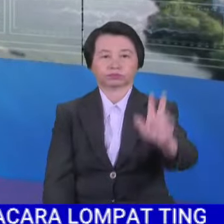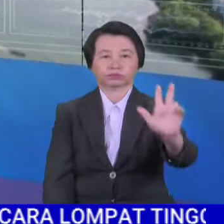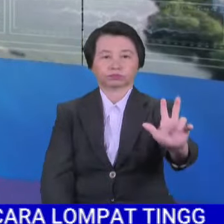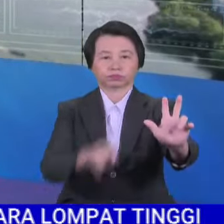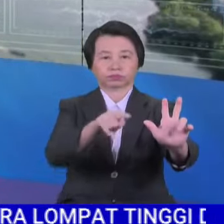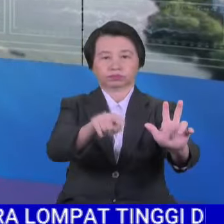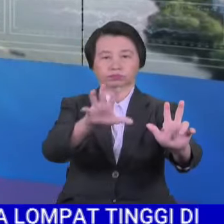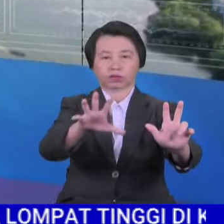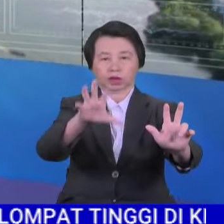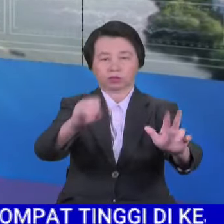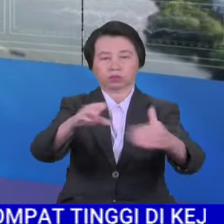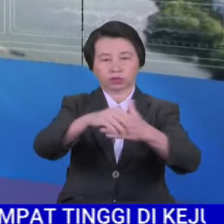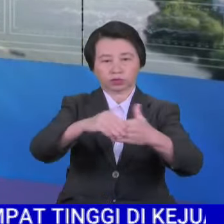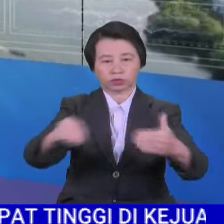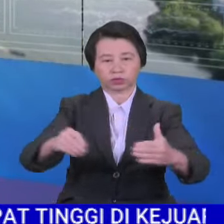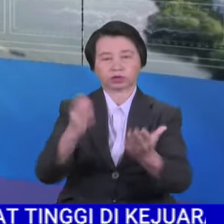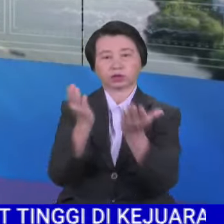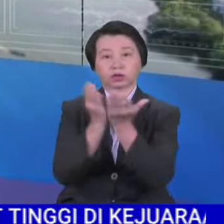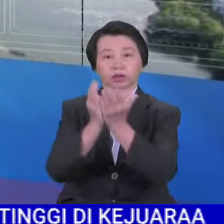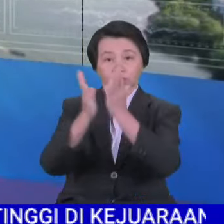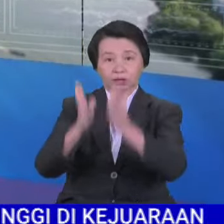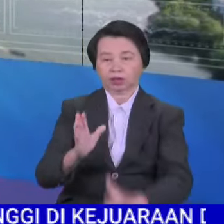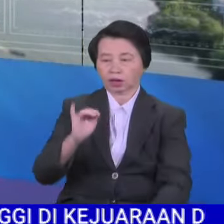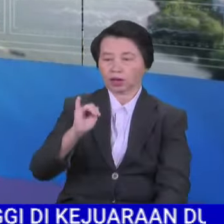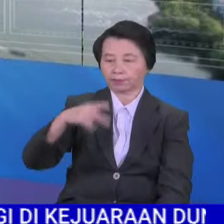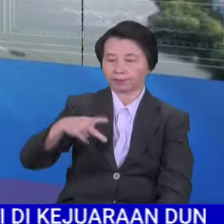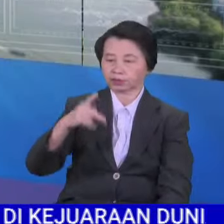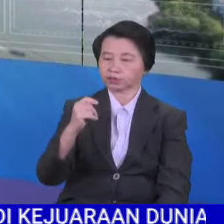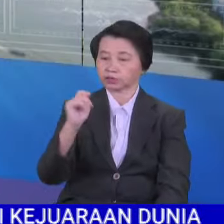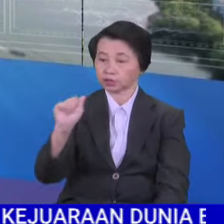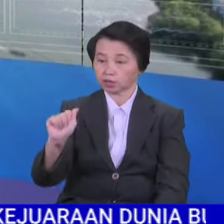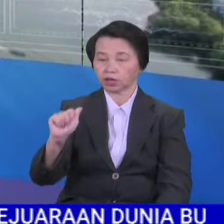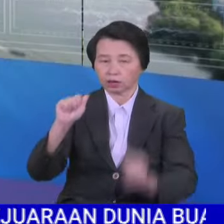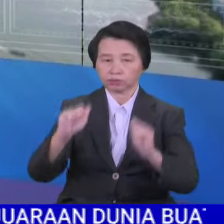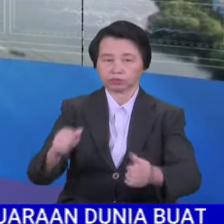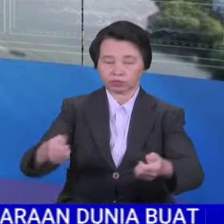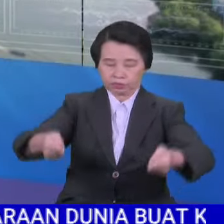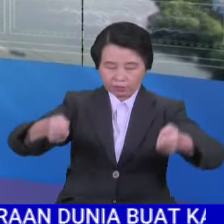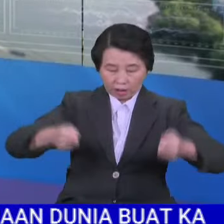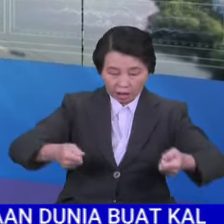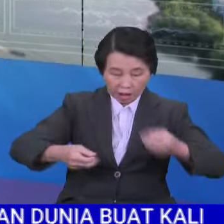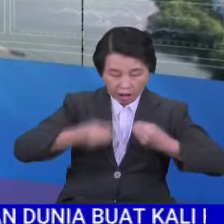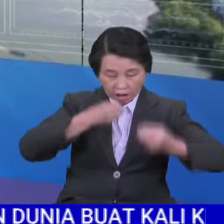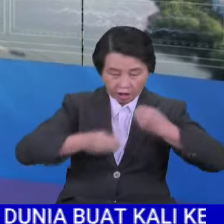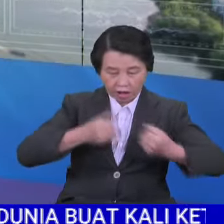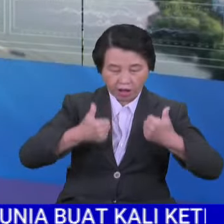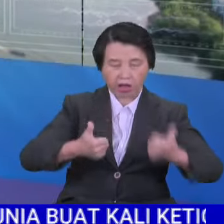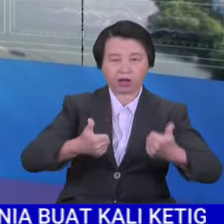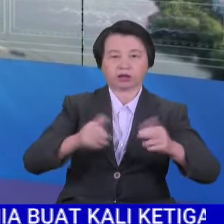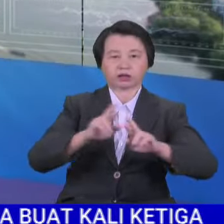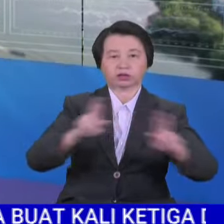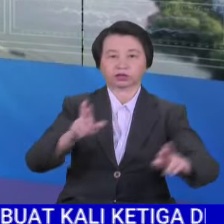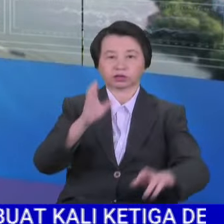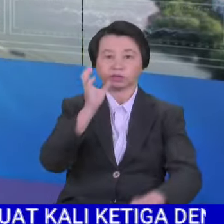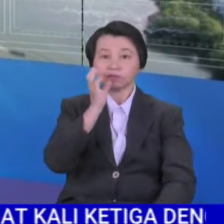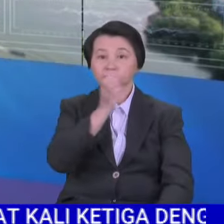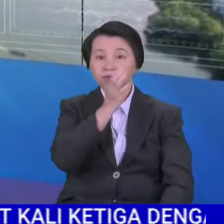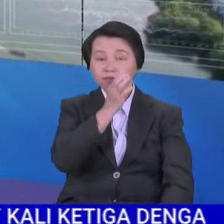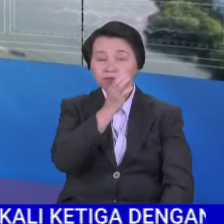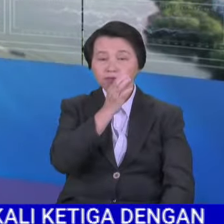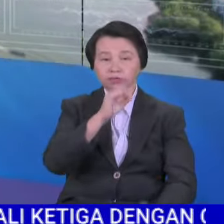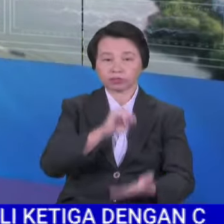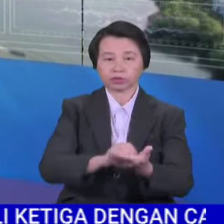pelajar di institusi pengajian tinggi alami PT kini dapat menikmati hidangan berhasiat disediakan pengusaha kafe dan